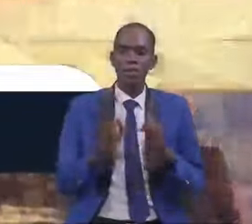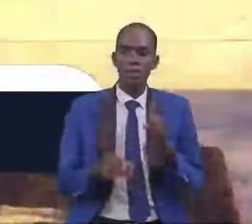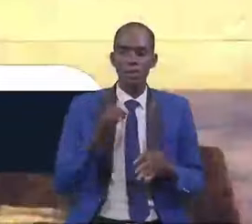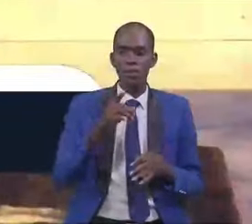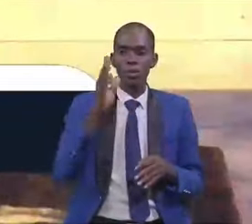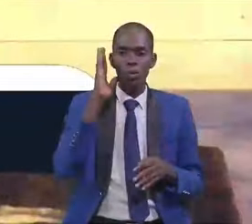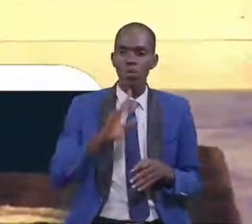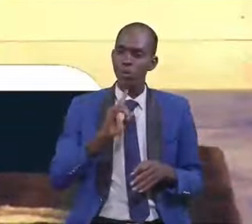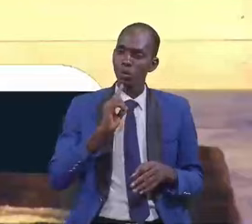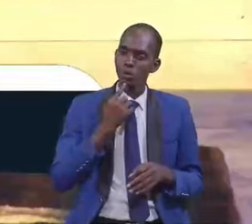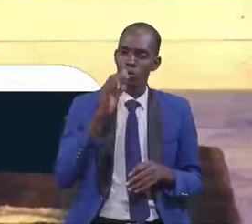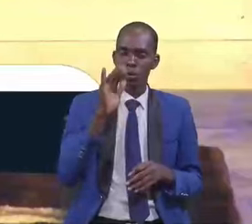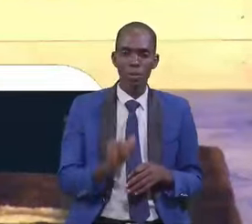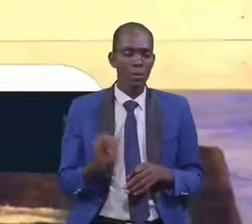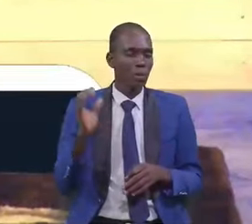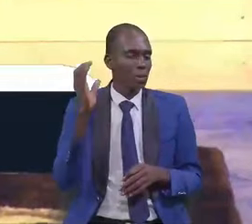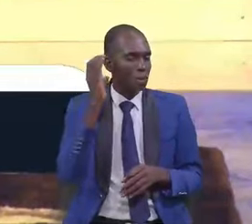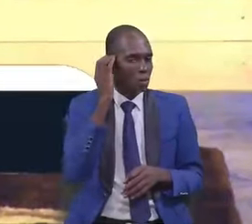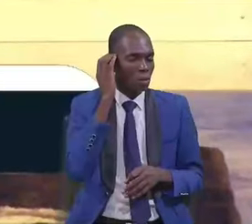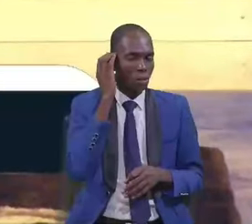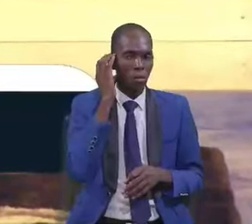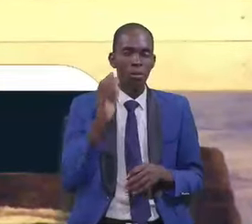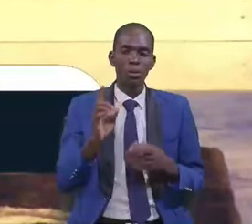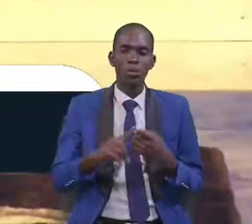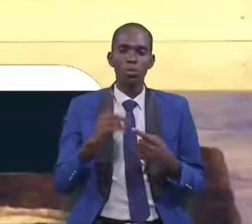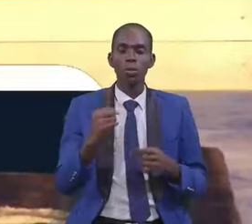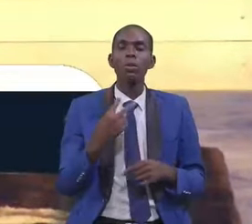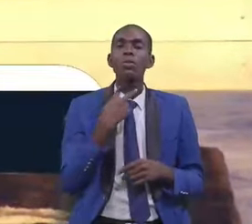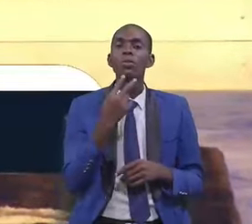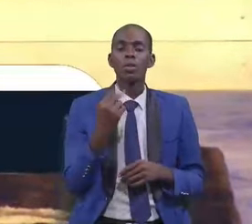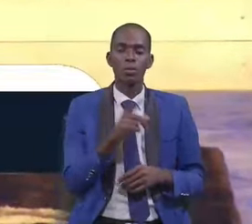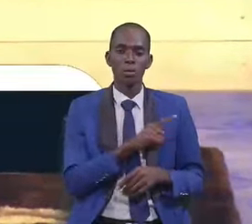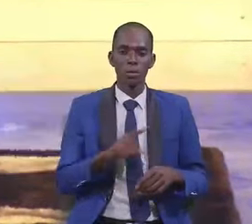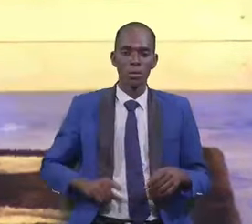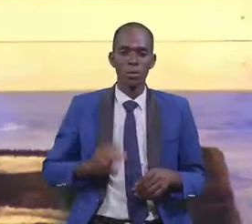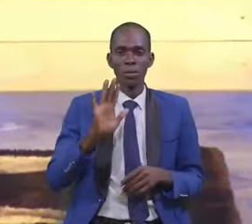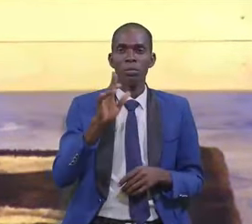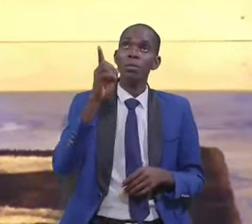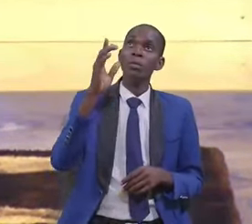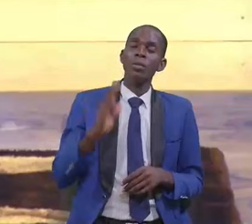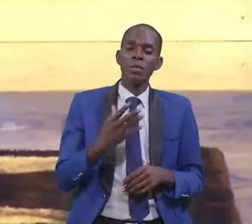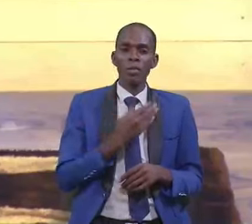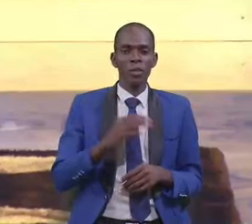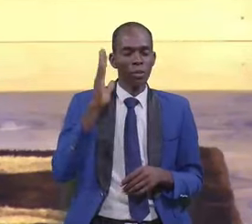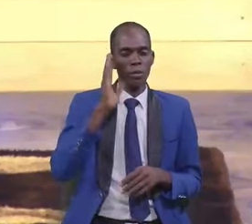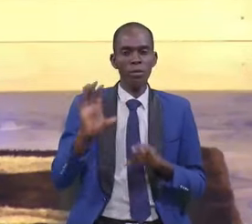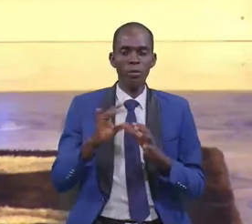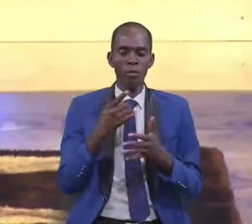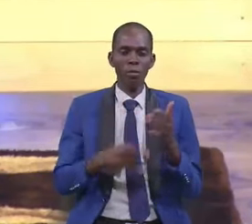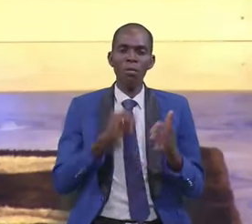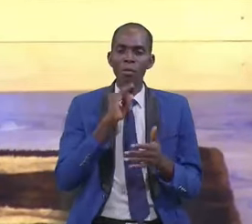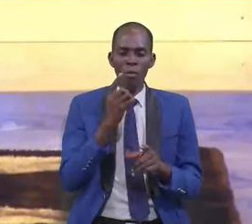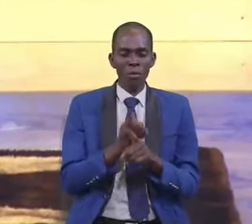attentivement la voix de l'Éternel ton Dieu, si tu fais ce qui est droit à ses yeux, si